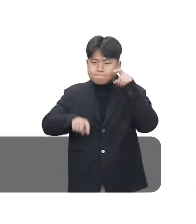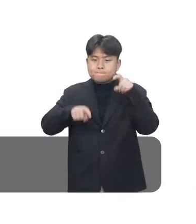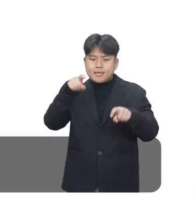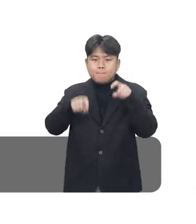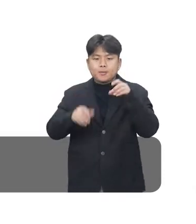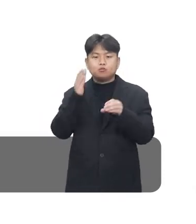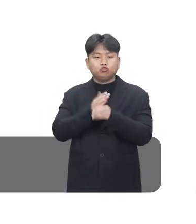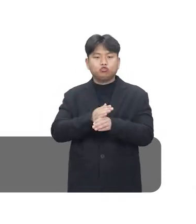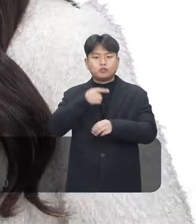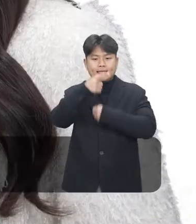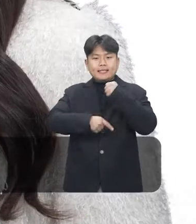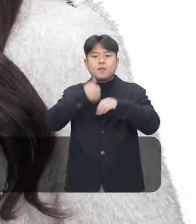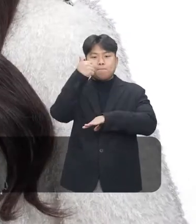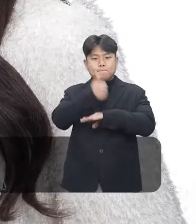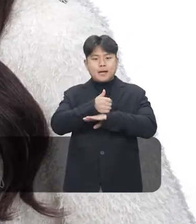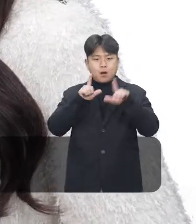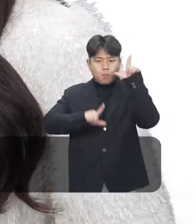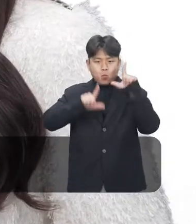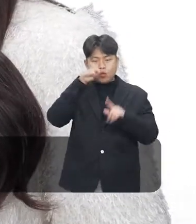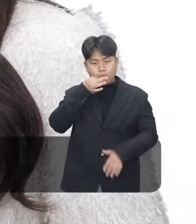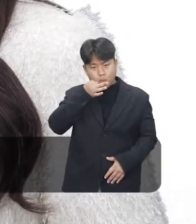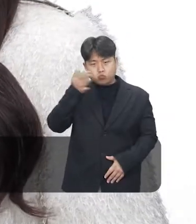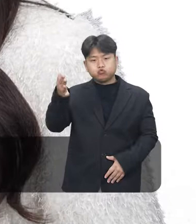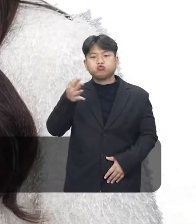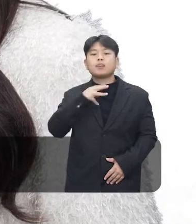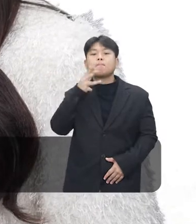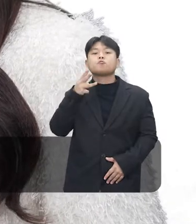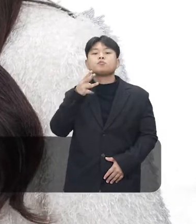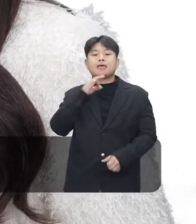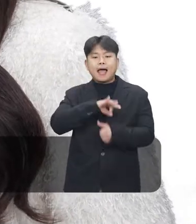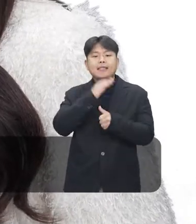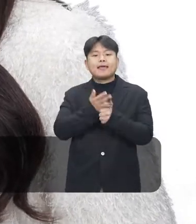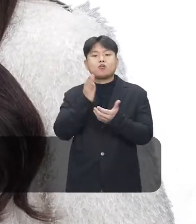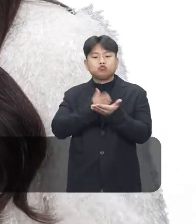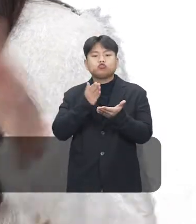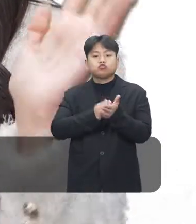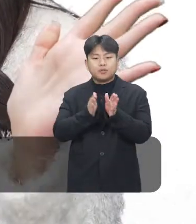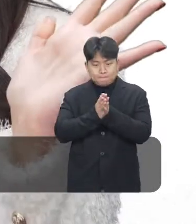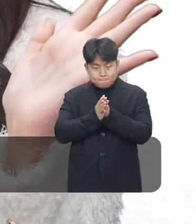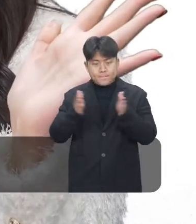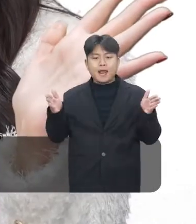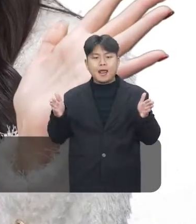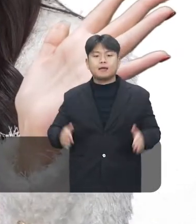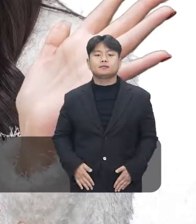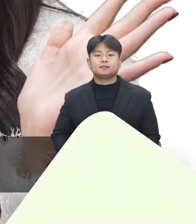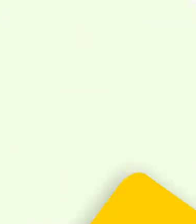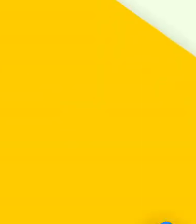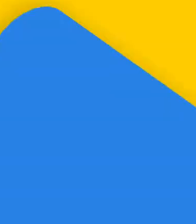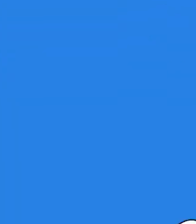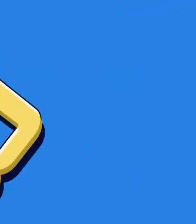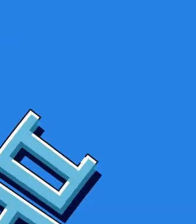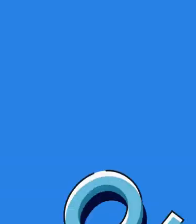걸음 나아갔는데요. 연말을 맞은 안양시의 모습은 어떨지 3분 안양에서 전해드립니다.